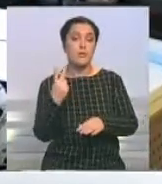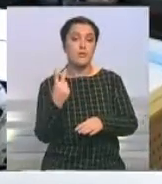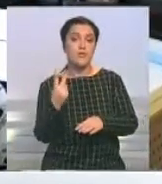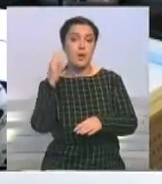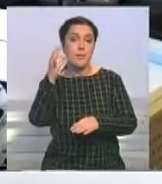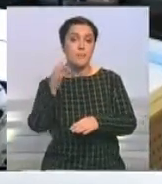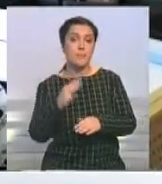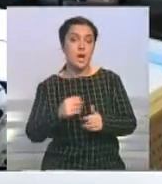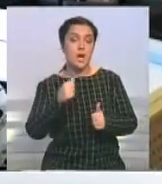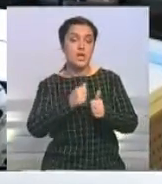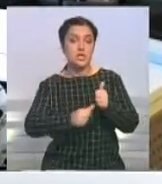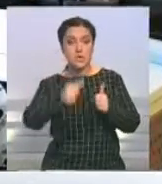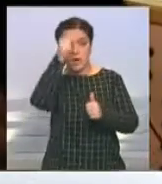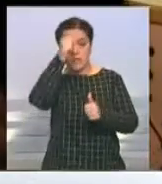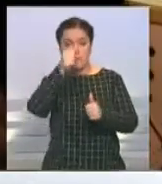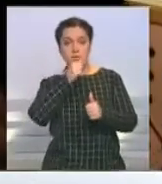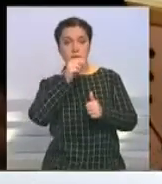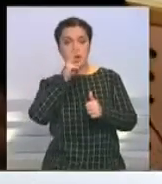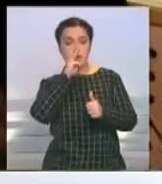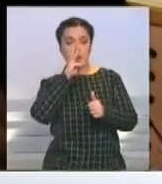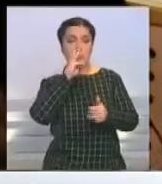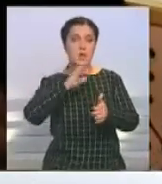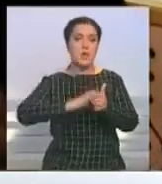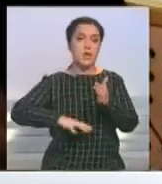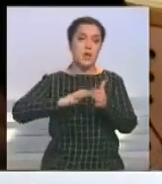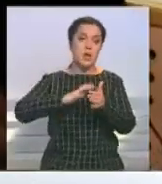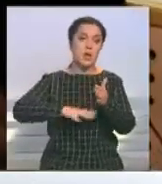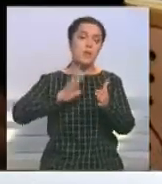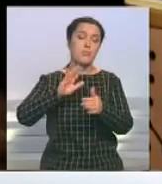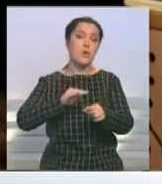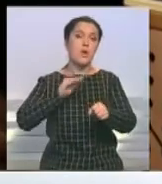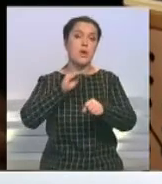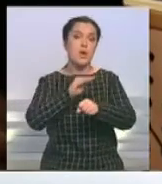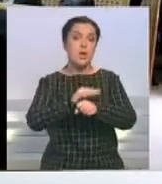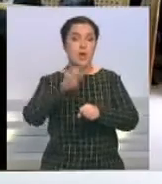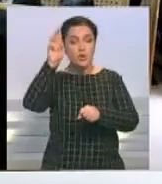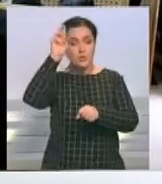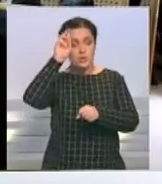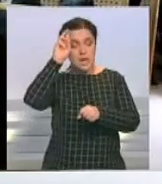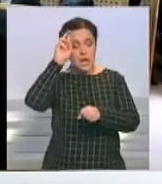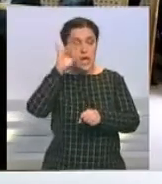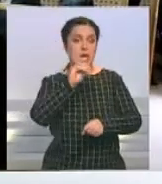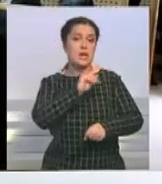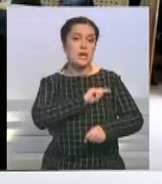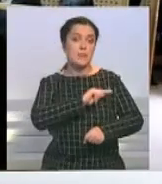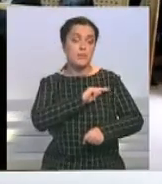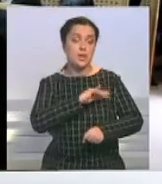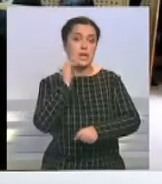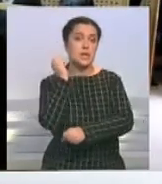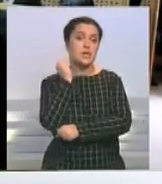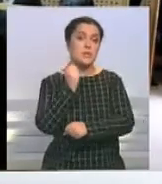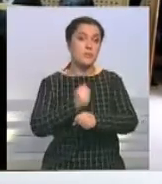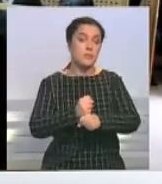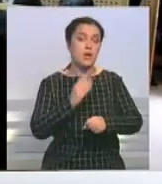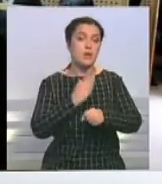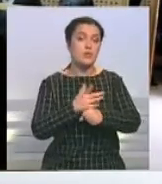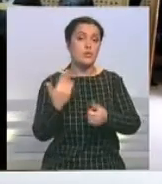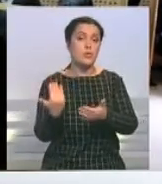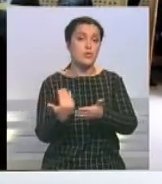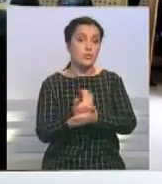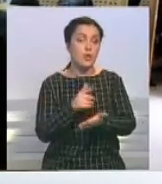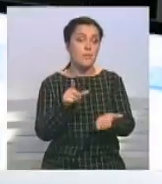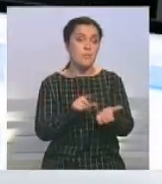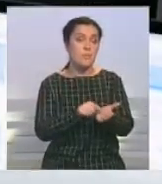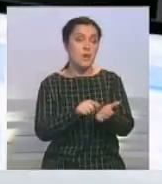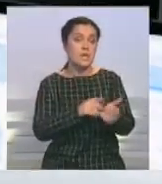от ежемесячной зарплаты будут начислять государство, работник и работодатель. Новая пенсионная система будет распространяться как на